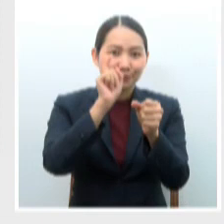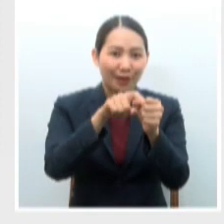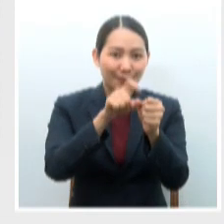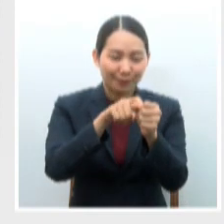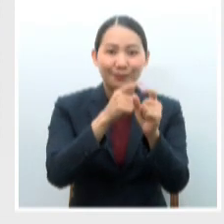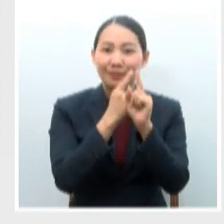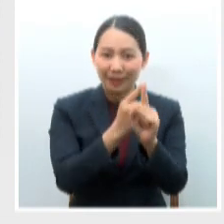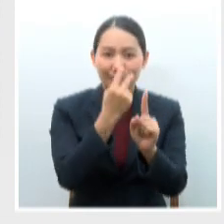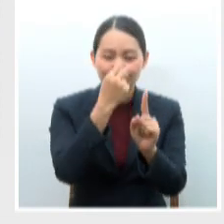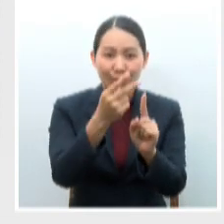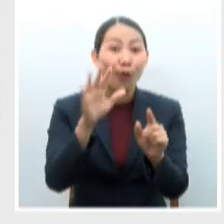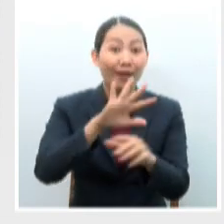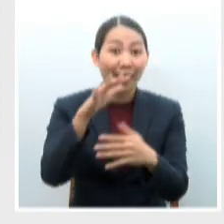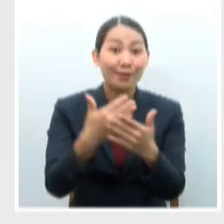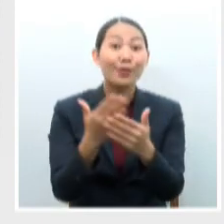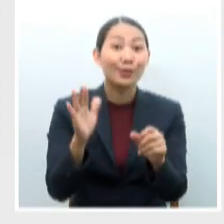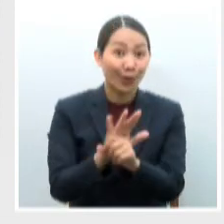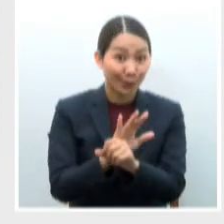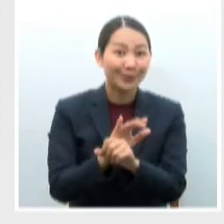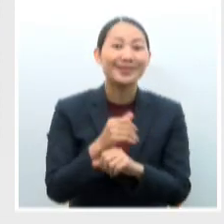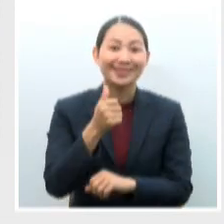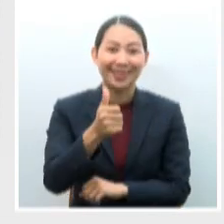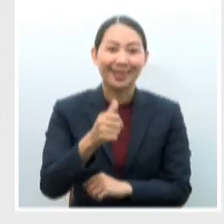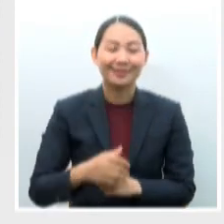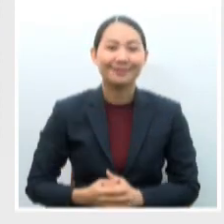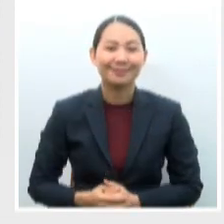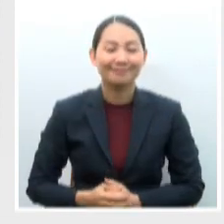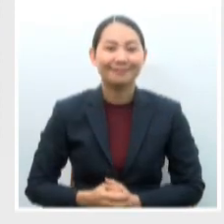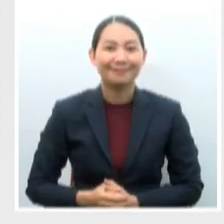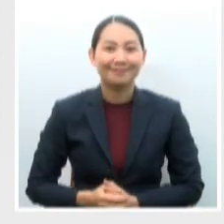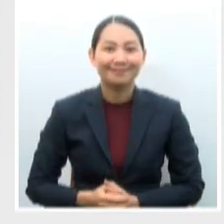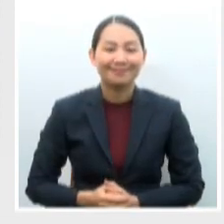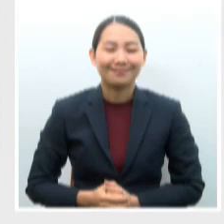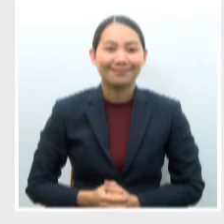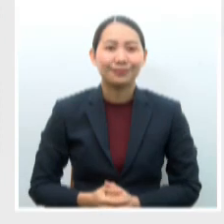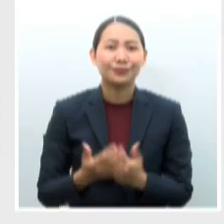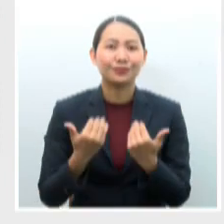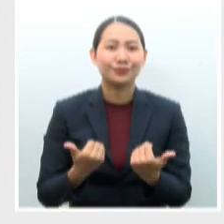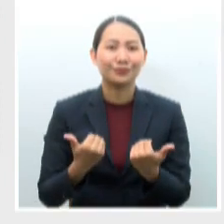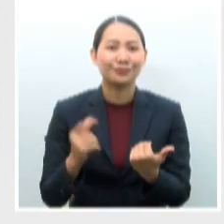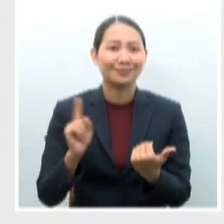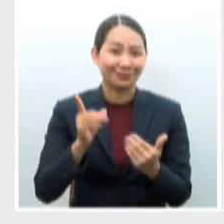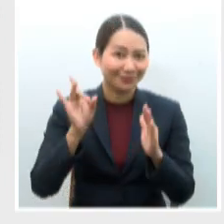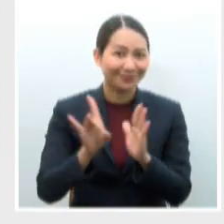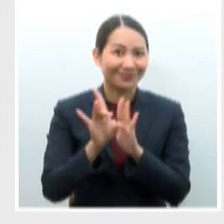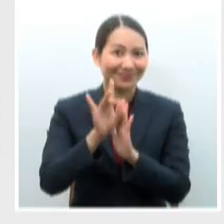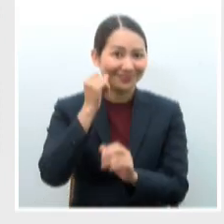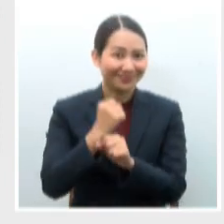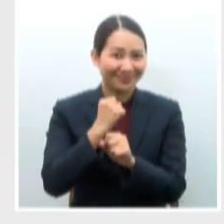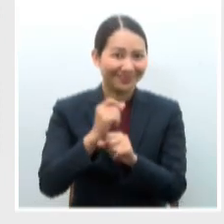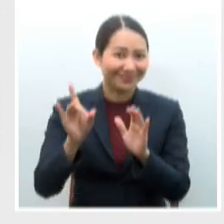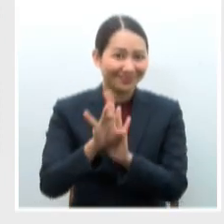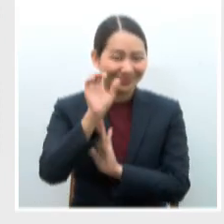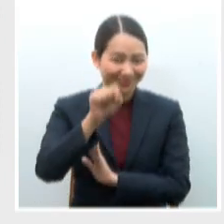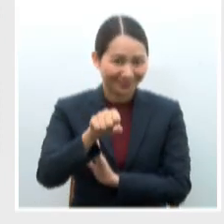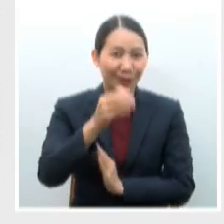การติดตามข่าวสารกับสปท.ของเราเลยค่ะอย่างที่ได้บอกกันไว้นะวันนี้วันสุดท้ายของการทำงานแล้วค่ะก่อนที่เราจะหยุดยา